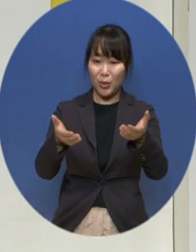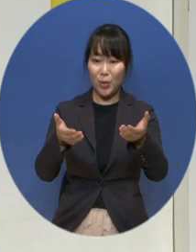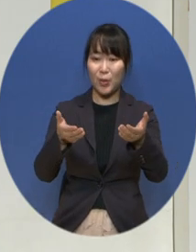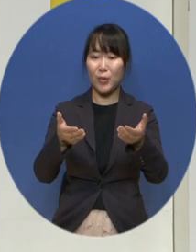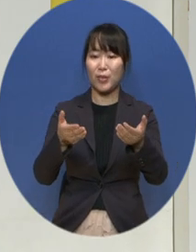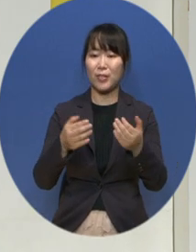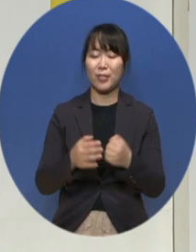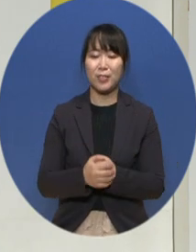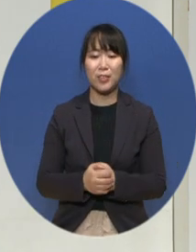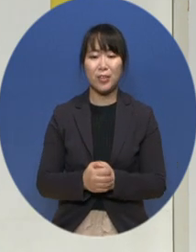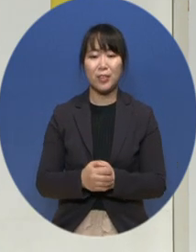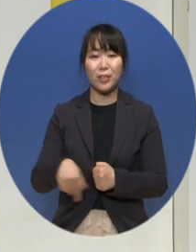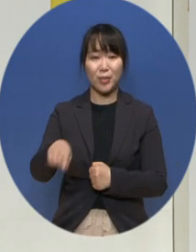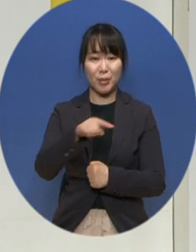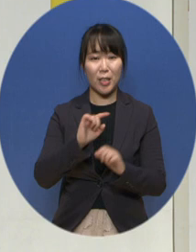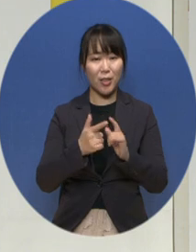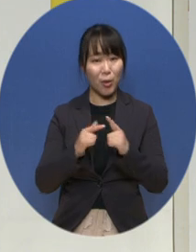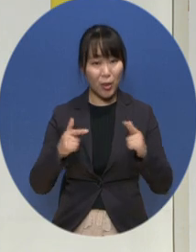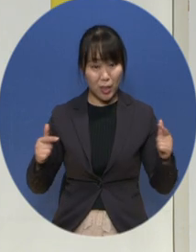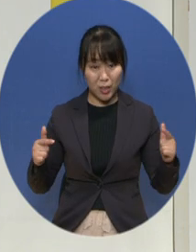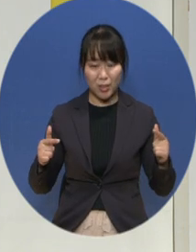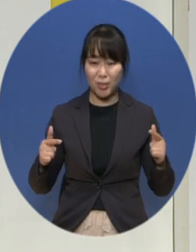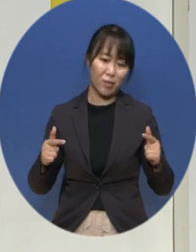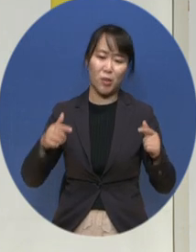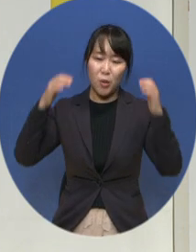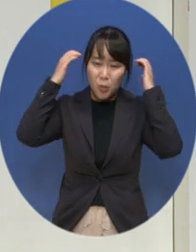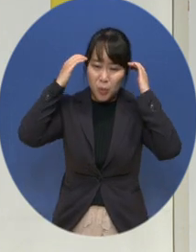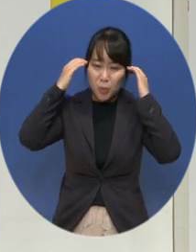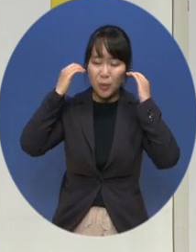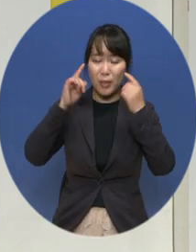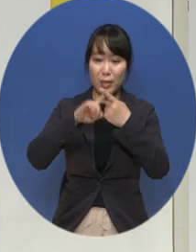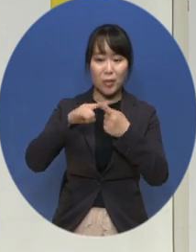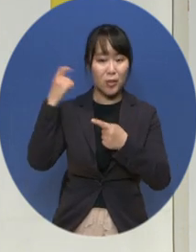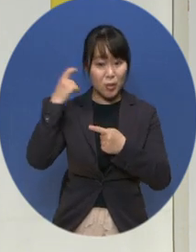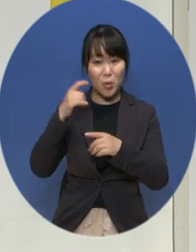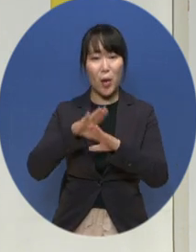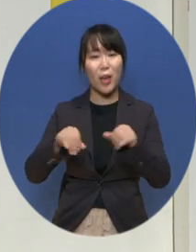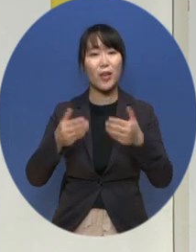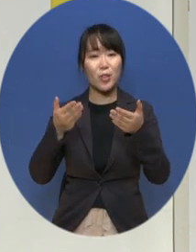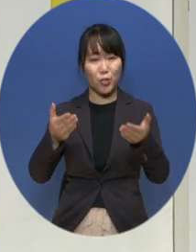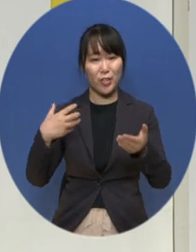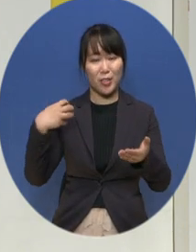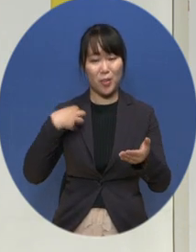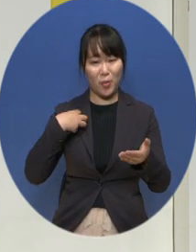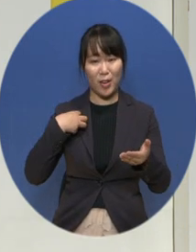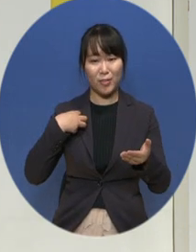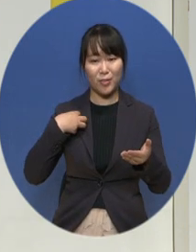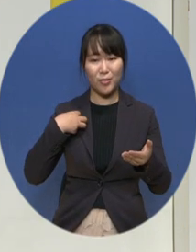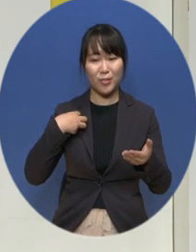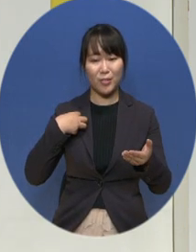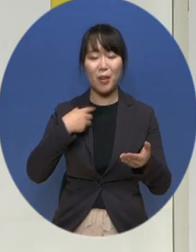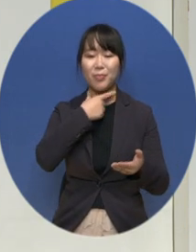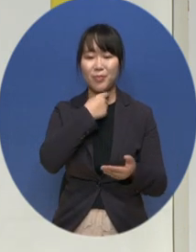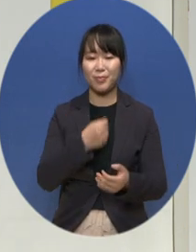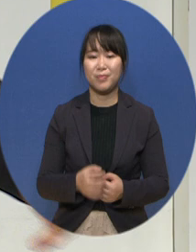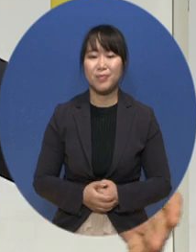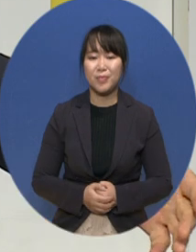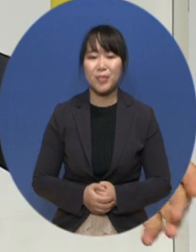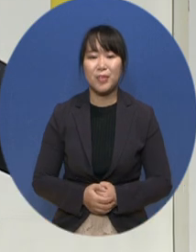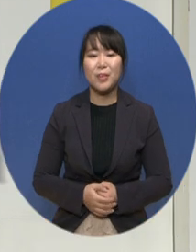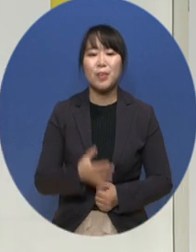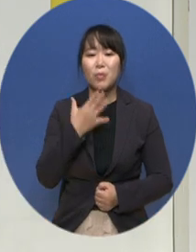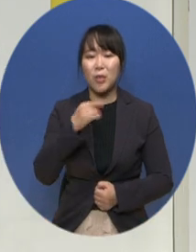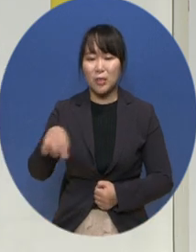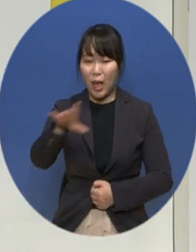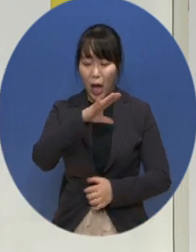좀 분들의 여러가지 고충을 예 해결해 주는 그런 역할도 좀 많이 하고 싶습니다 4 물론 그런